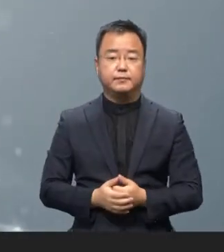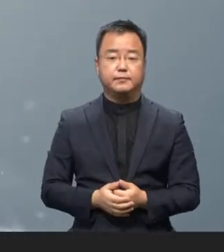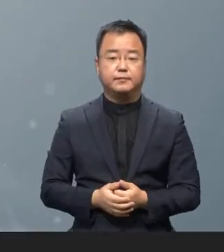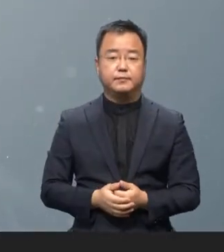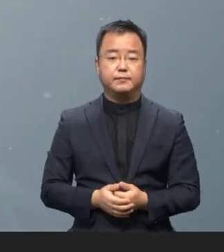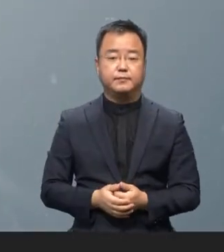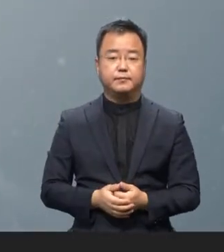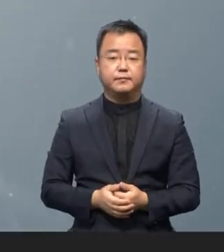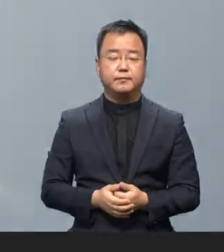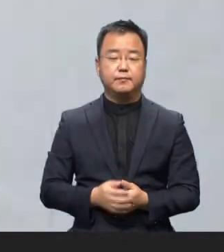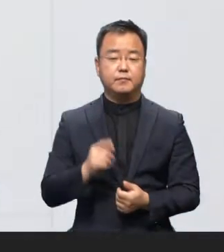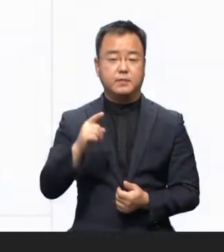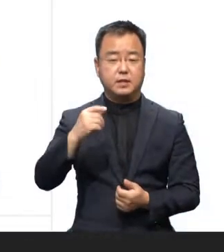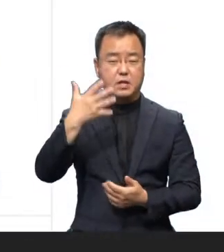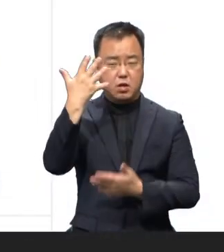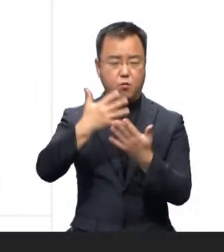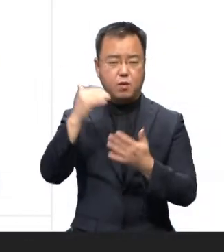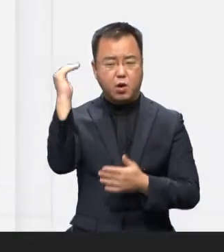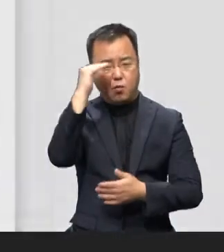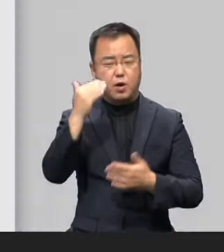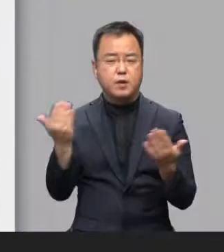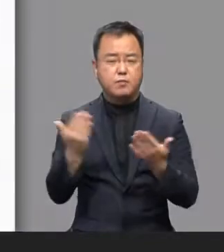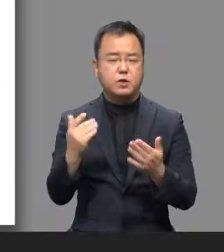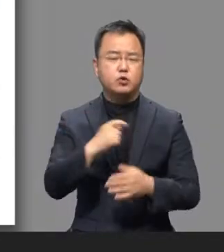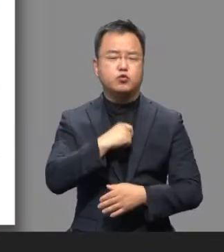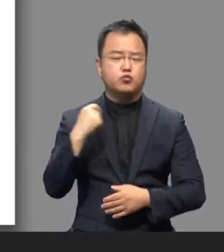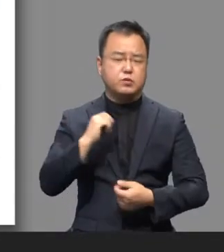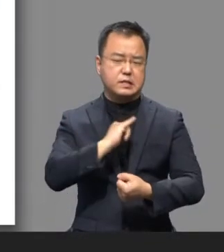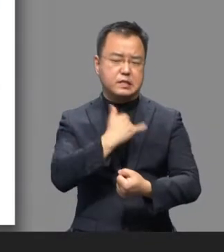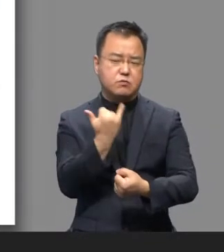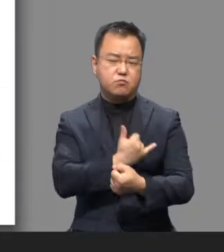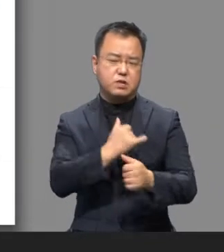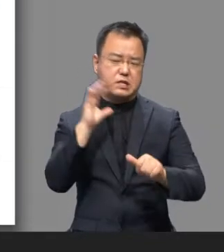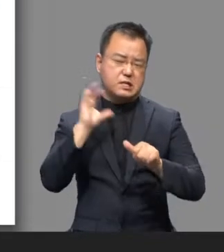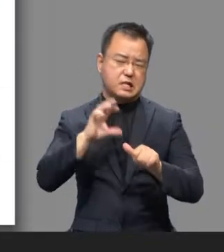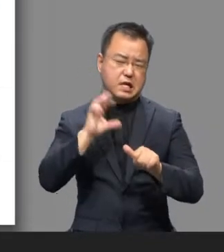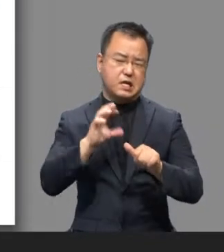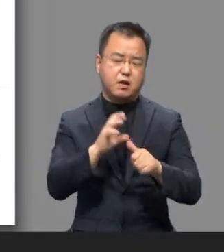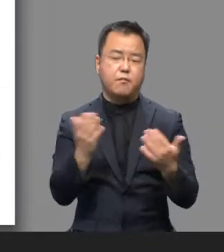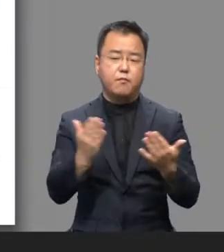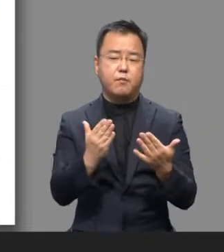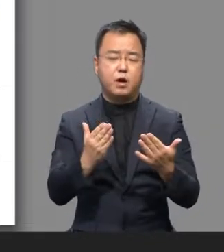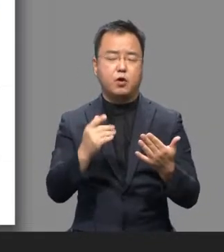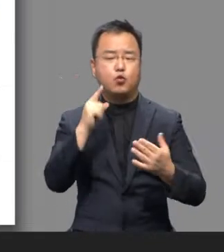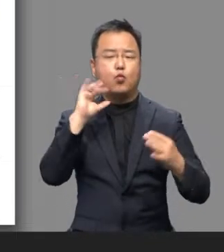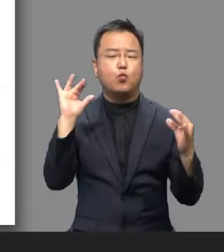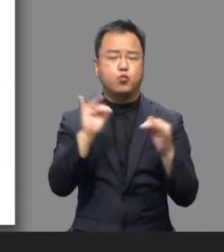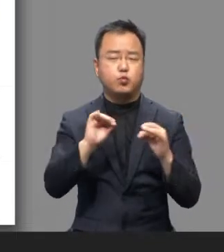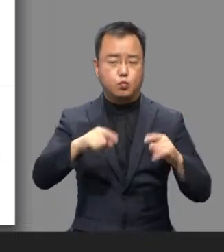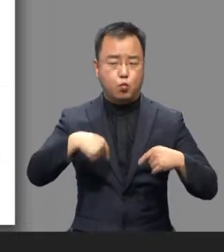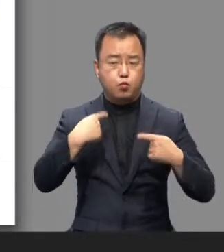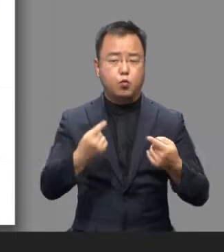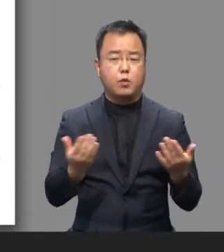이 영화를 관람하는 것은 중국의 인권 탄압에 동조하는 행위라는 것.